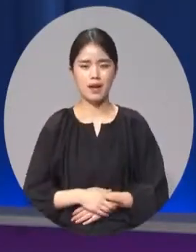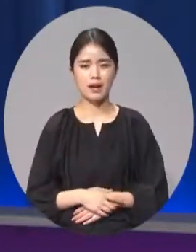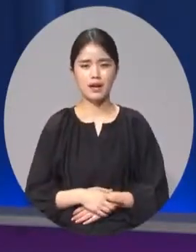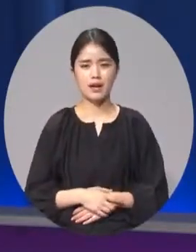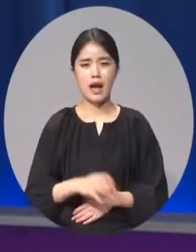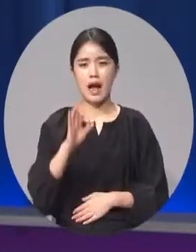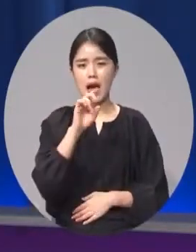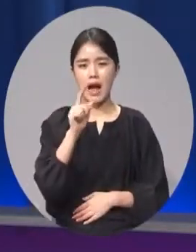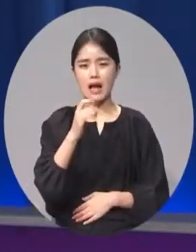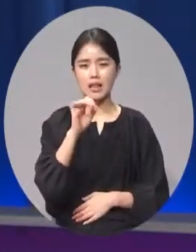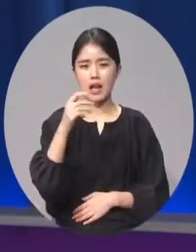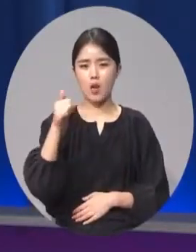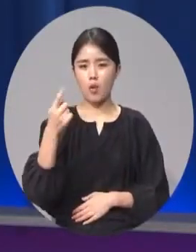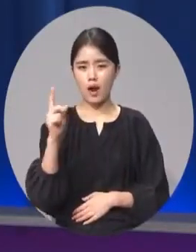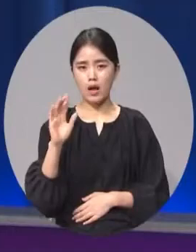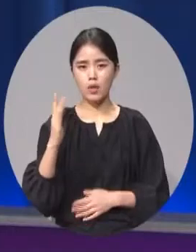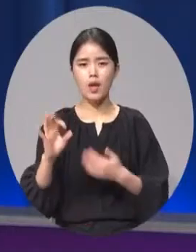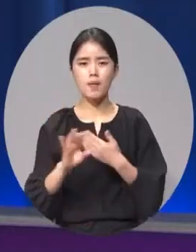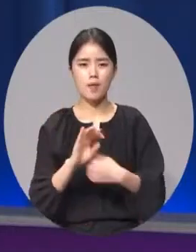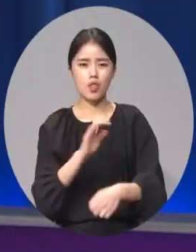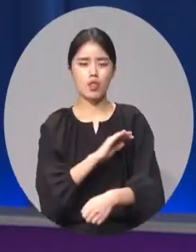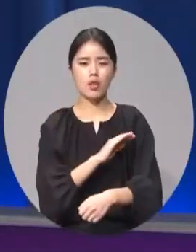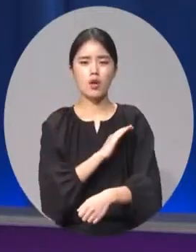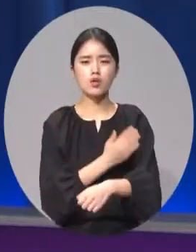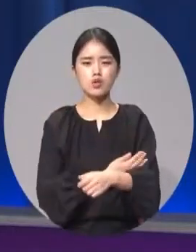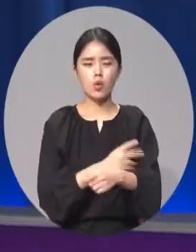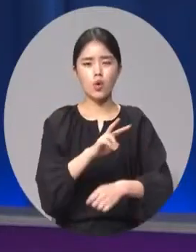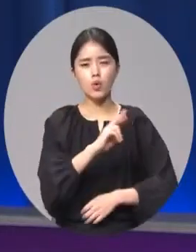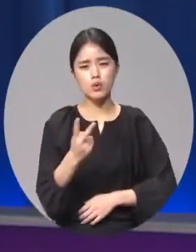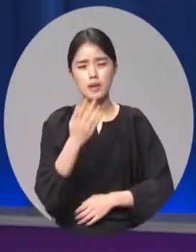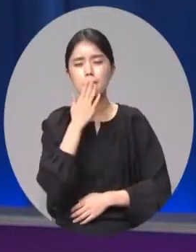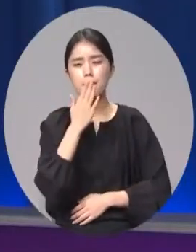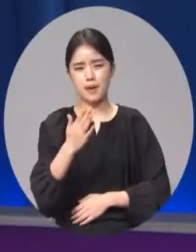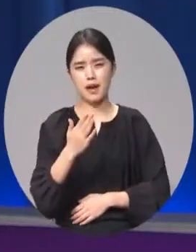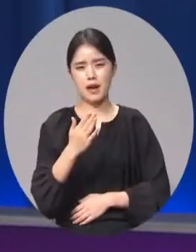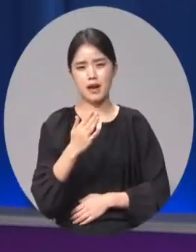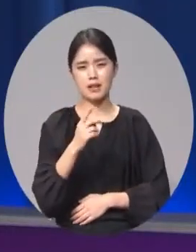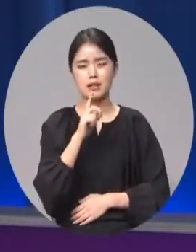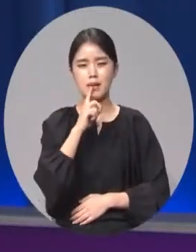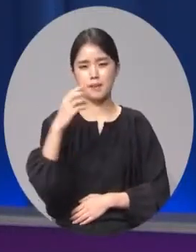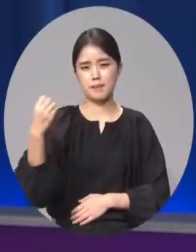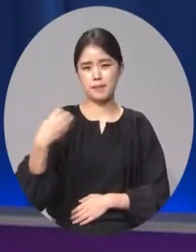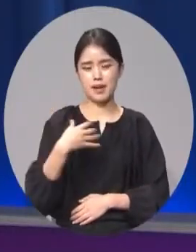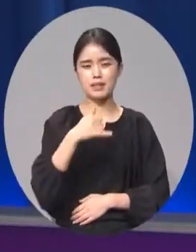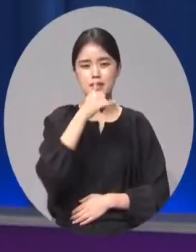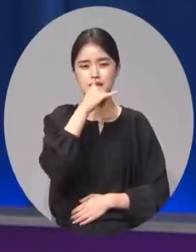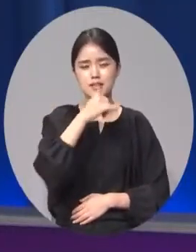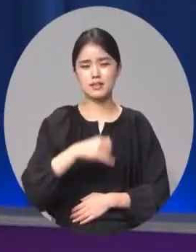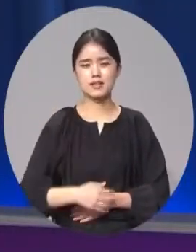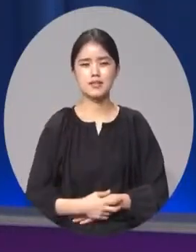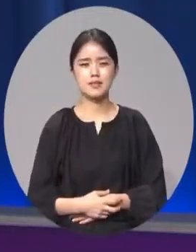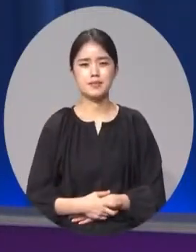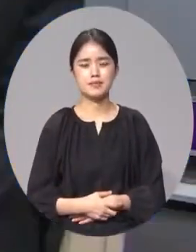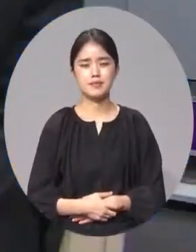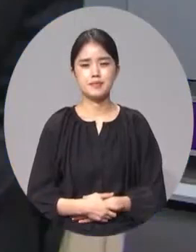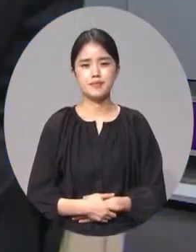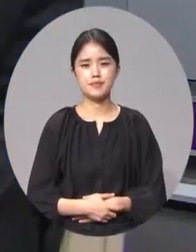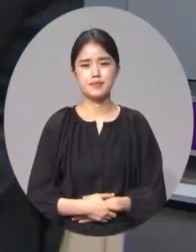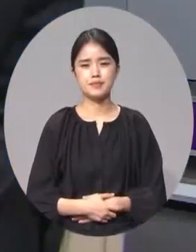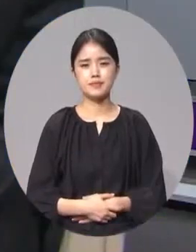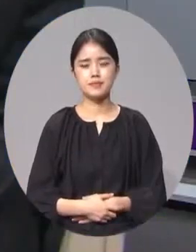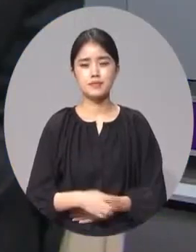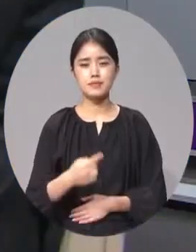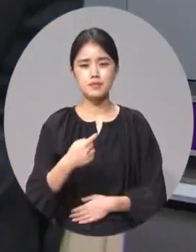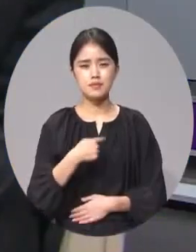빼면 정권교체가 확실하다 하루라는 말씀들이 시중에 돌고 있는 걸 들었습니다 어